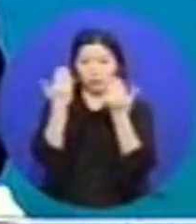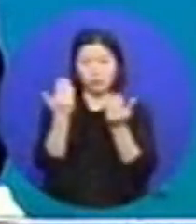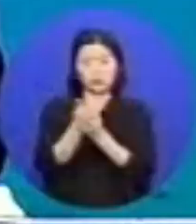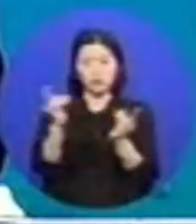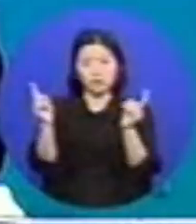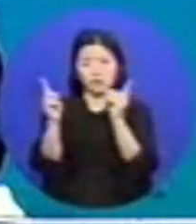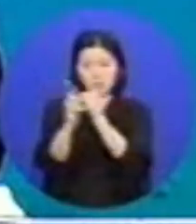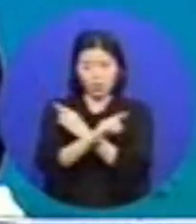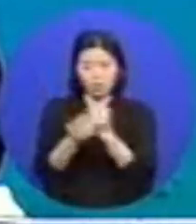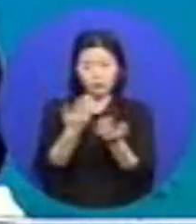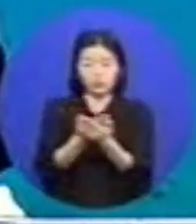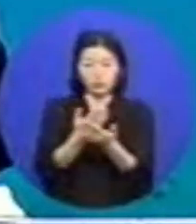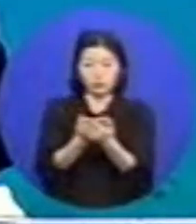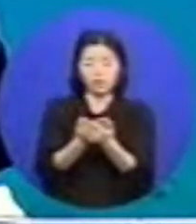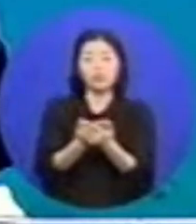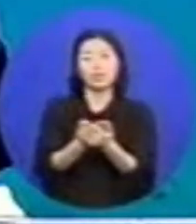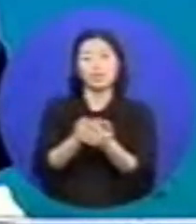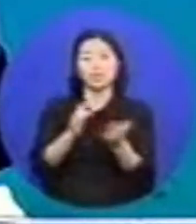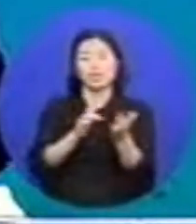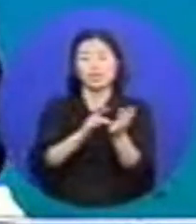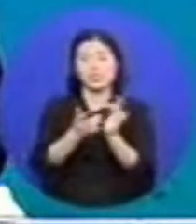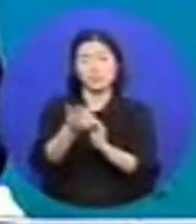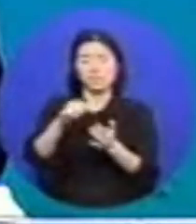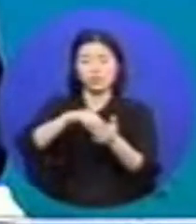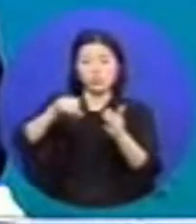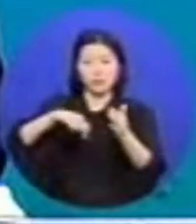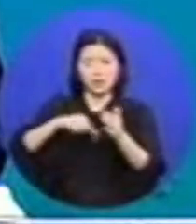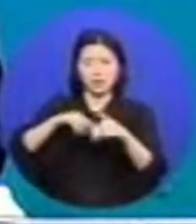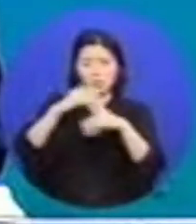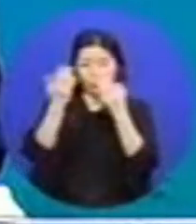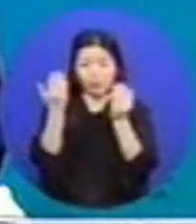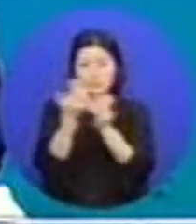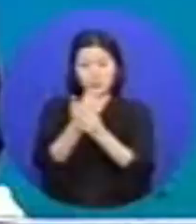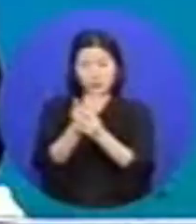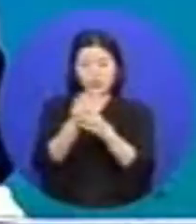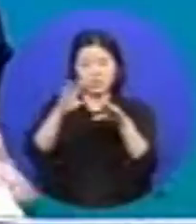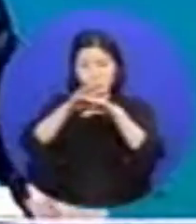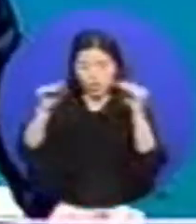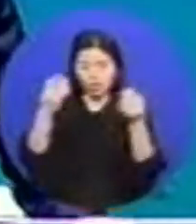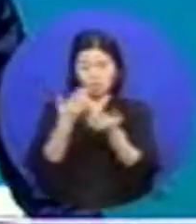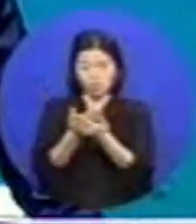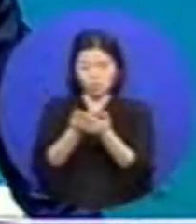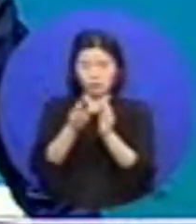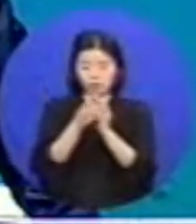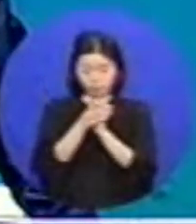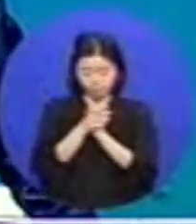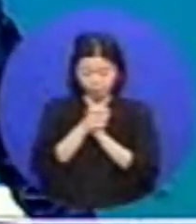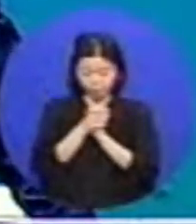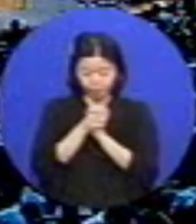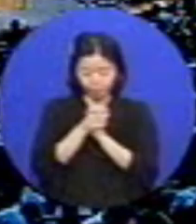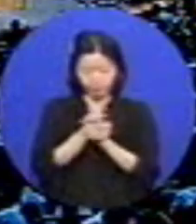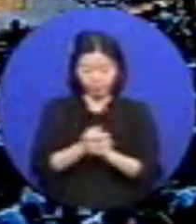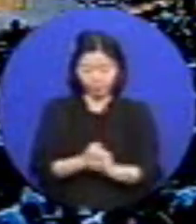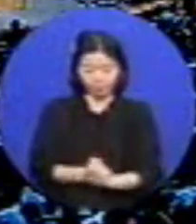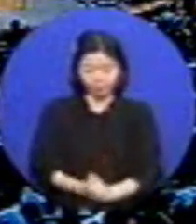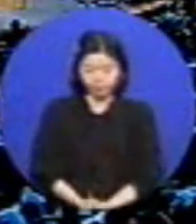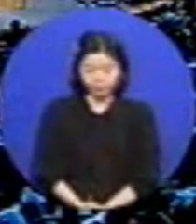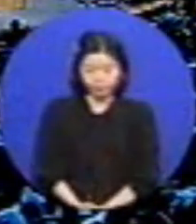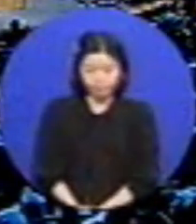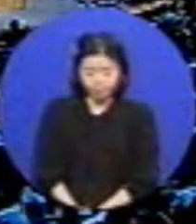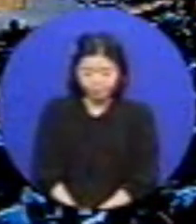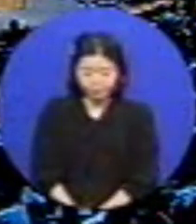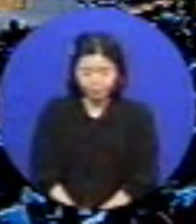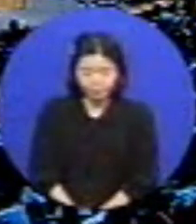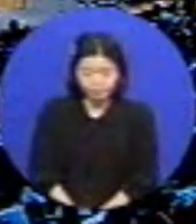주소서. 예수님 안에서 나를 완전히 치료해 주소서. 기도하겠습니다. 은혜와 사랑이 충만하신